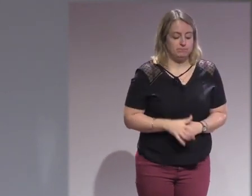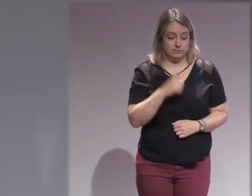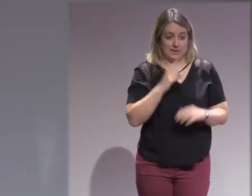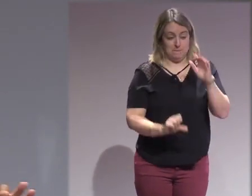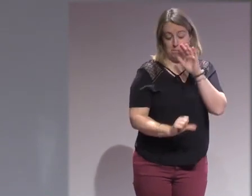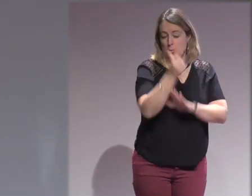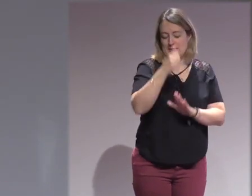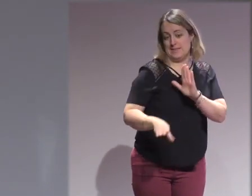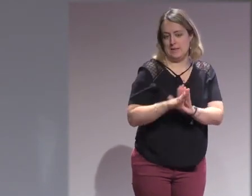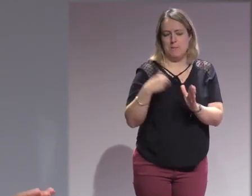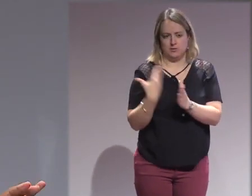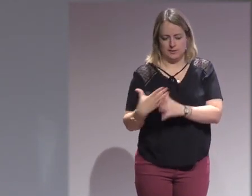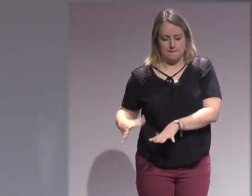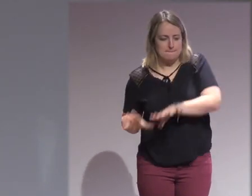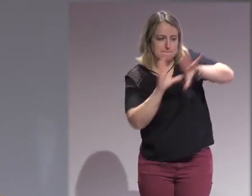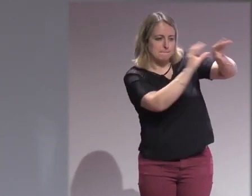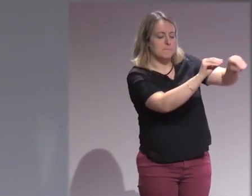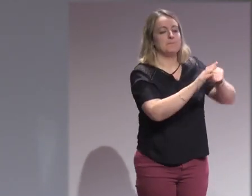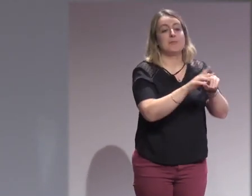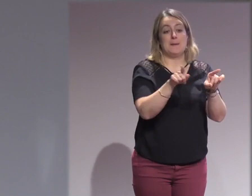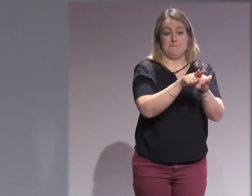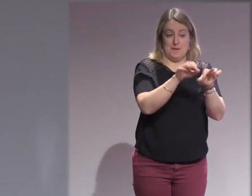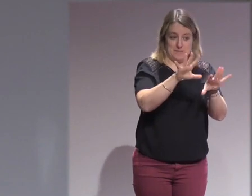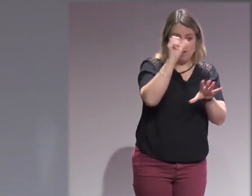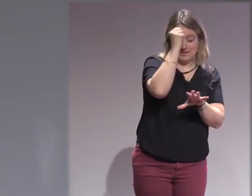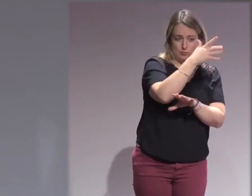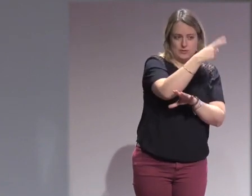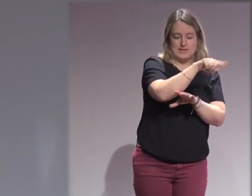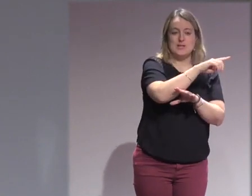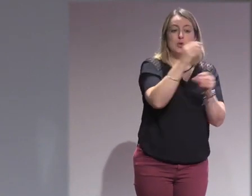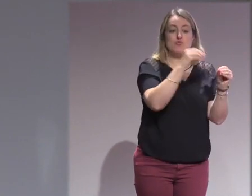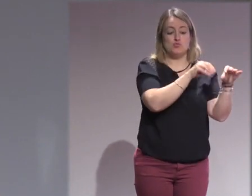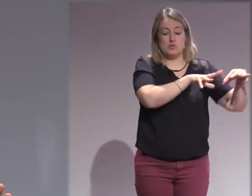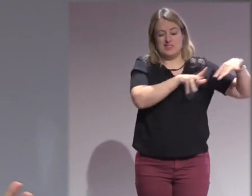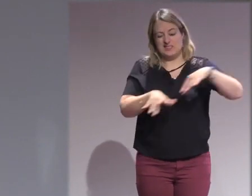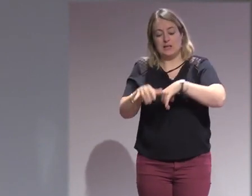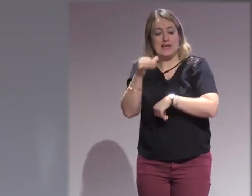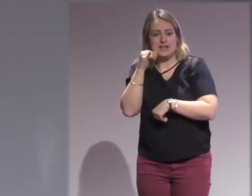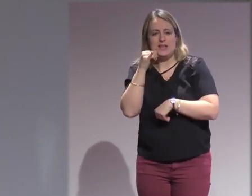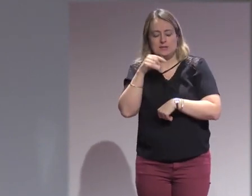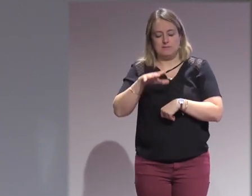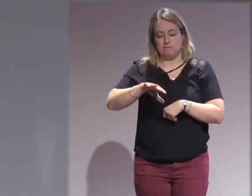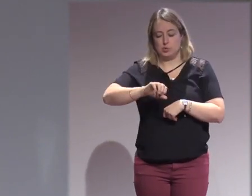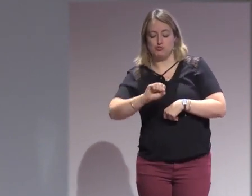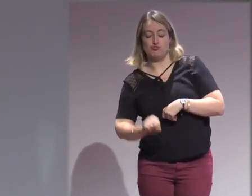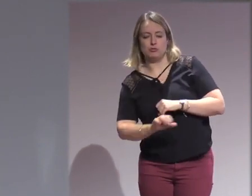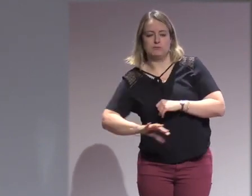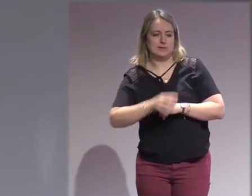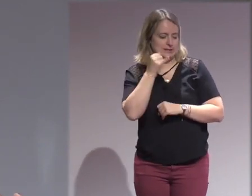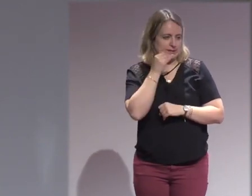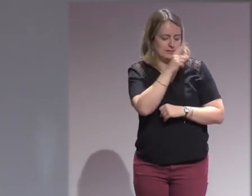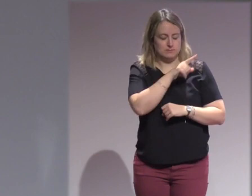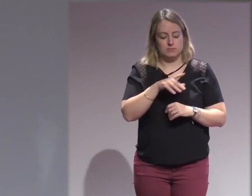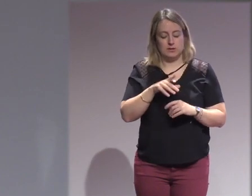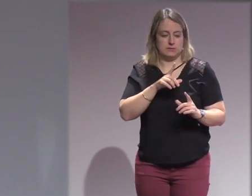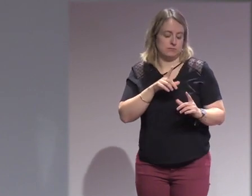déplacements-là. Dans le même temps, les États-Unis sont aussi basés en Italie, dans le sud de l'Italie en particulier, où